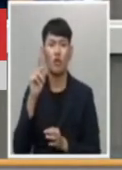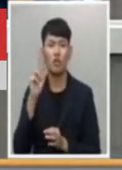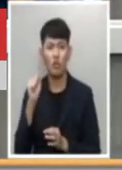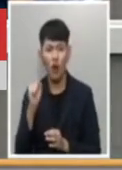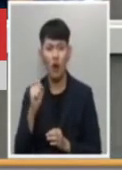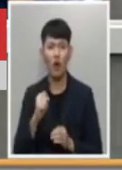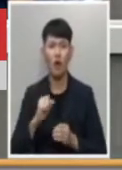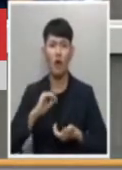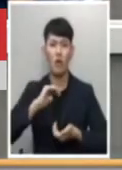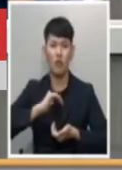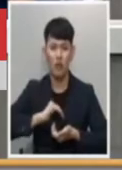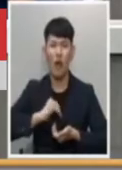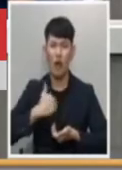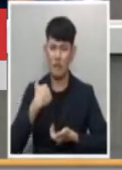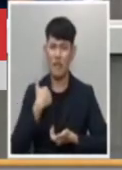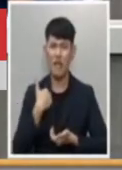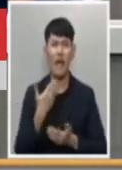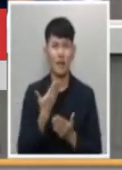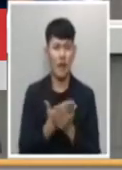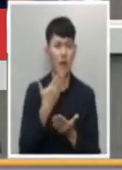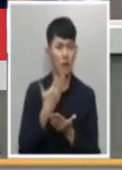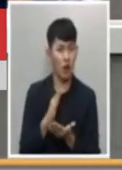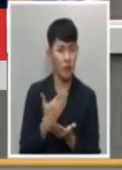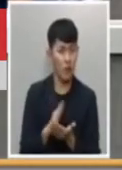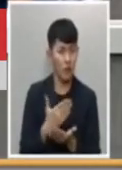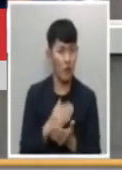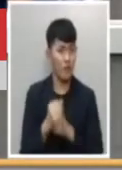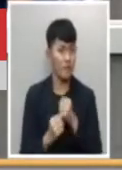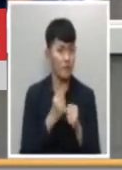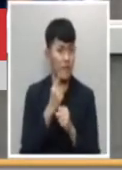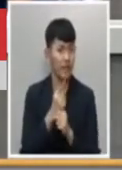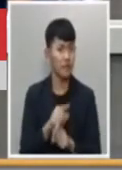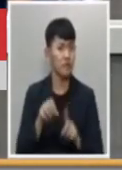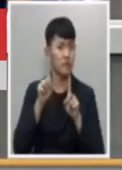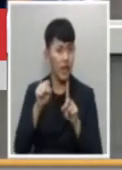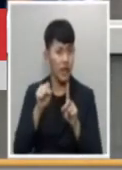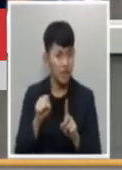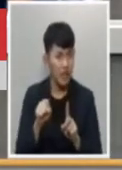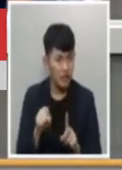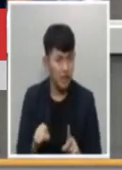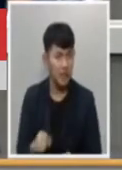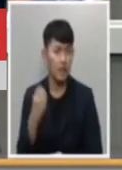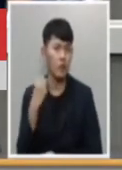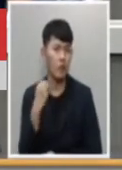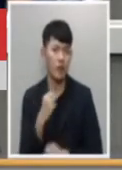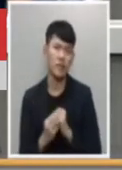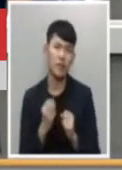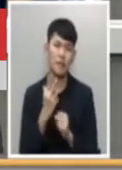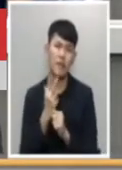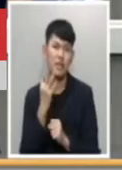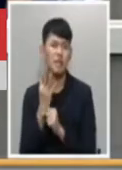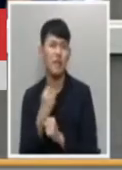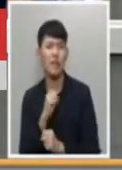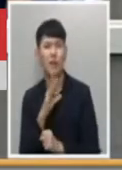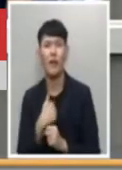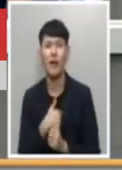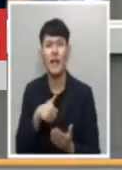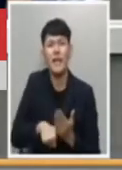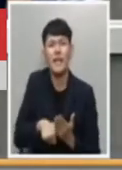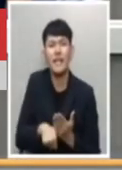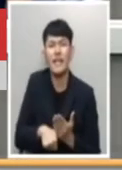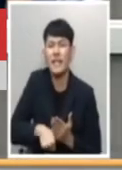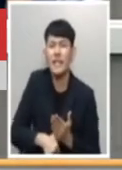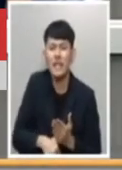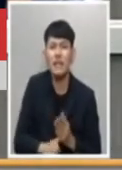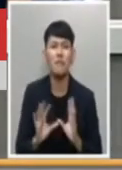2,000 ก็นำเงินไปใช้หนี้ปีละแสนปีละแสนปีละแสน3-4 ปีผ่านมาเนี่ยก็คุยกันว่าเราจะหมดหนี้แล้วนะถ้าพืชผลการเกษตรเป็น